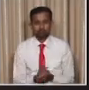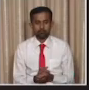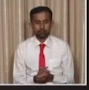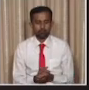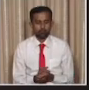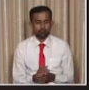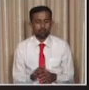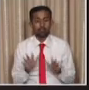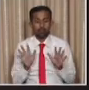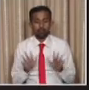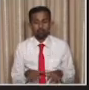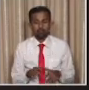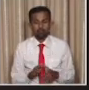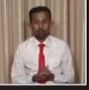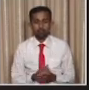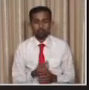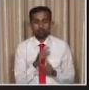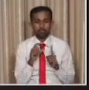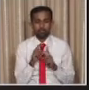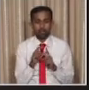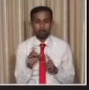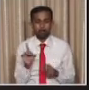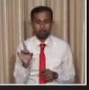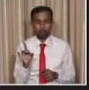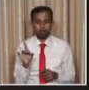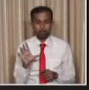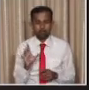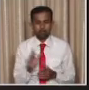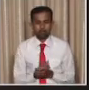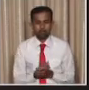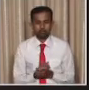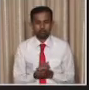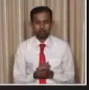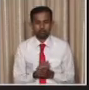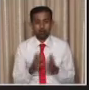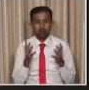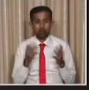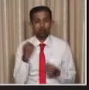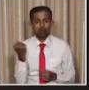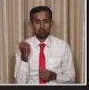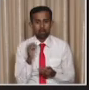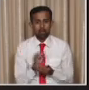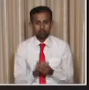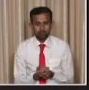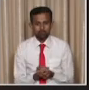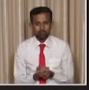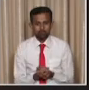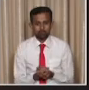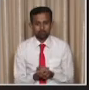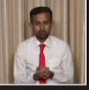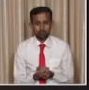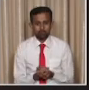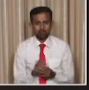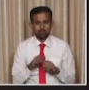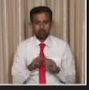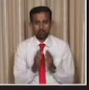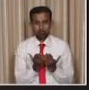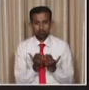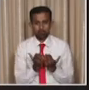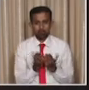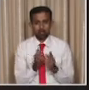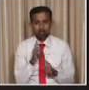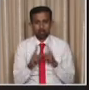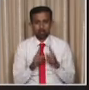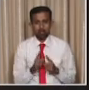අවසාන වශයෙන් දැන් දෙසැම්බර් 15 වෙනිදා තියන ලොකු රැස්වීමක් ආ Facebook වල නම් එක එක